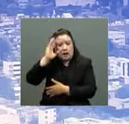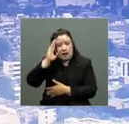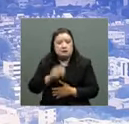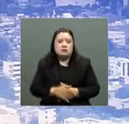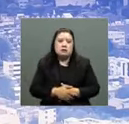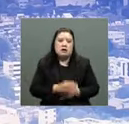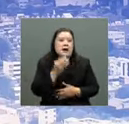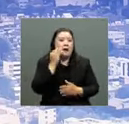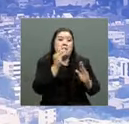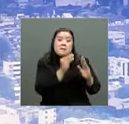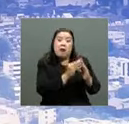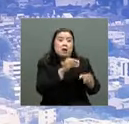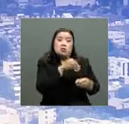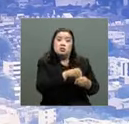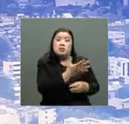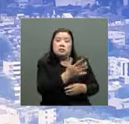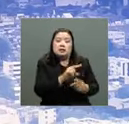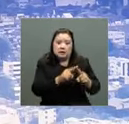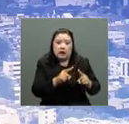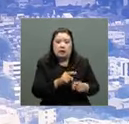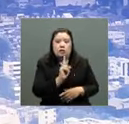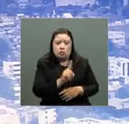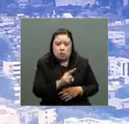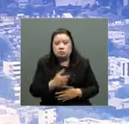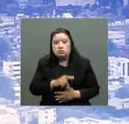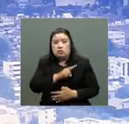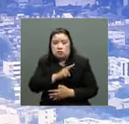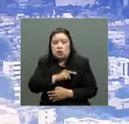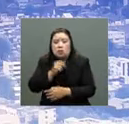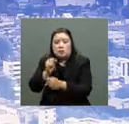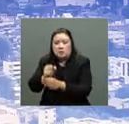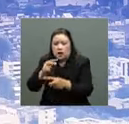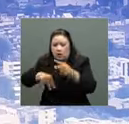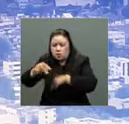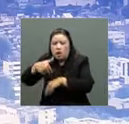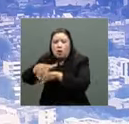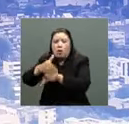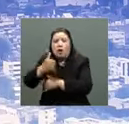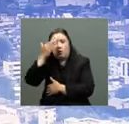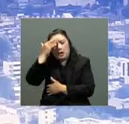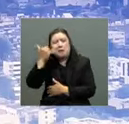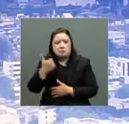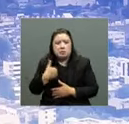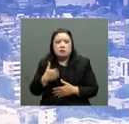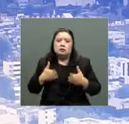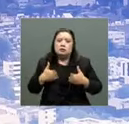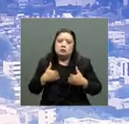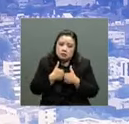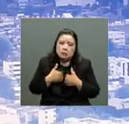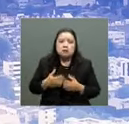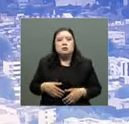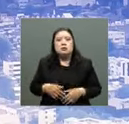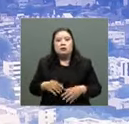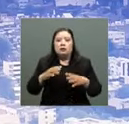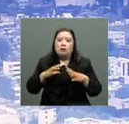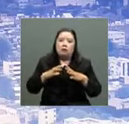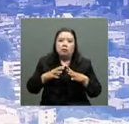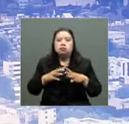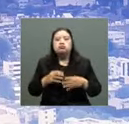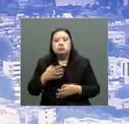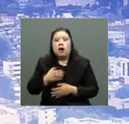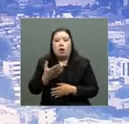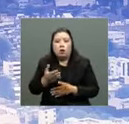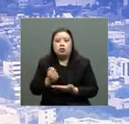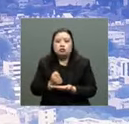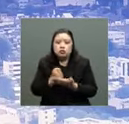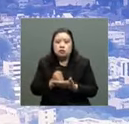านมาเฝ้าคนไทยด้วยกันที่เรากลับมาเนี่ยฮะบางคนเขาก็อ่อนล้าเหนื่อยล้านะครับก็ฝากทุกคนให้กำลังใ